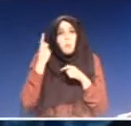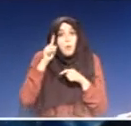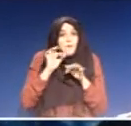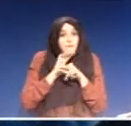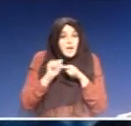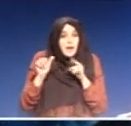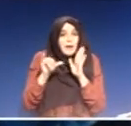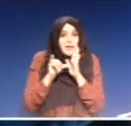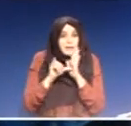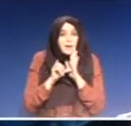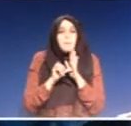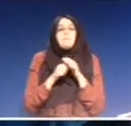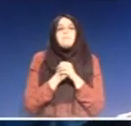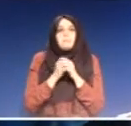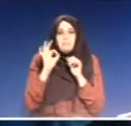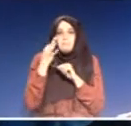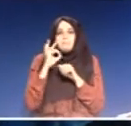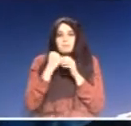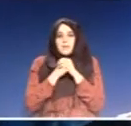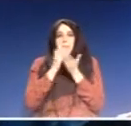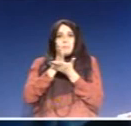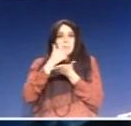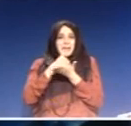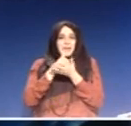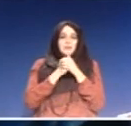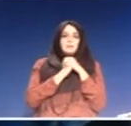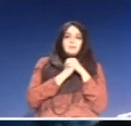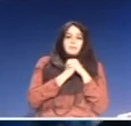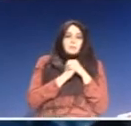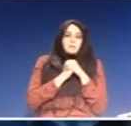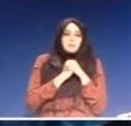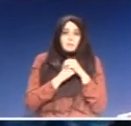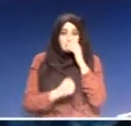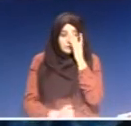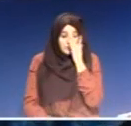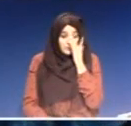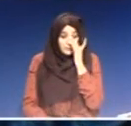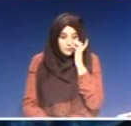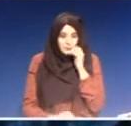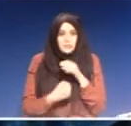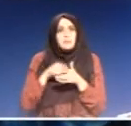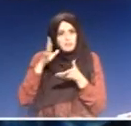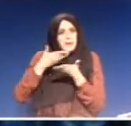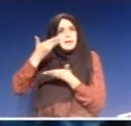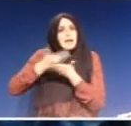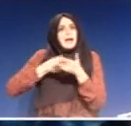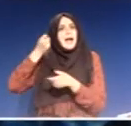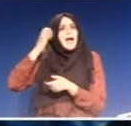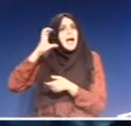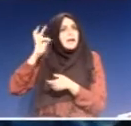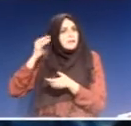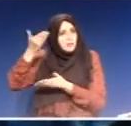قسمه. دونك الملف راه جابوا الاوراق كان لاكت وكان الفريضه كان